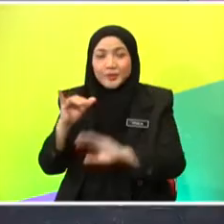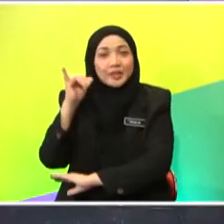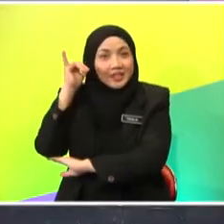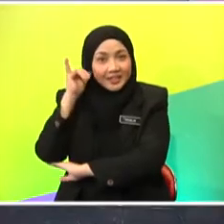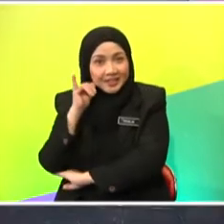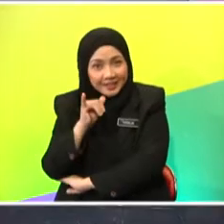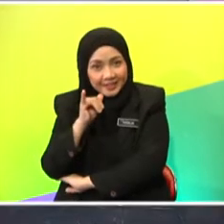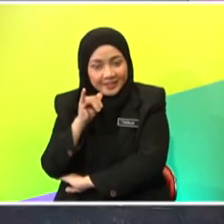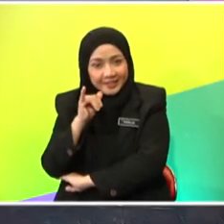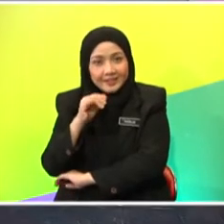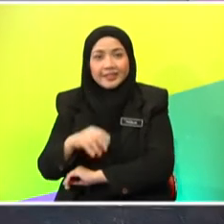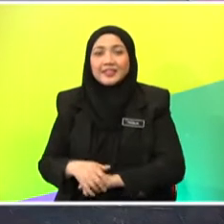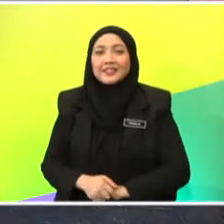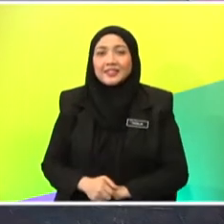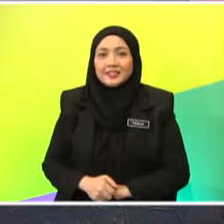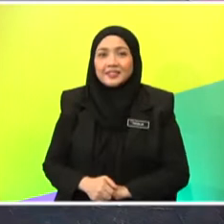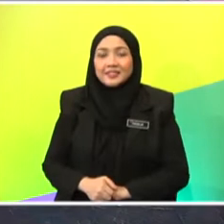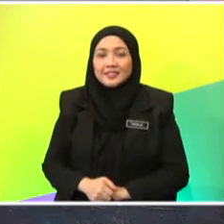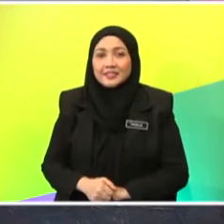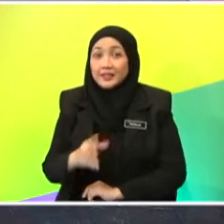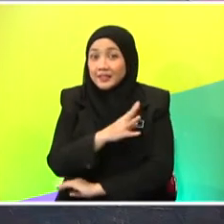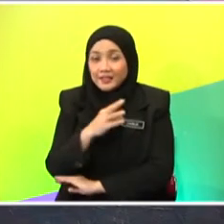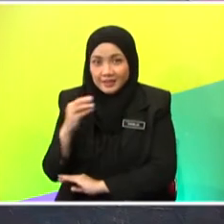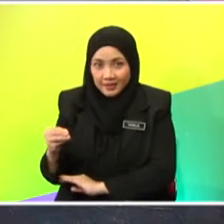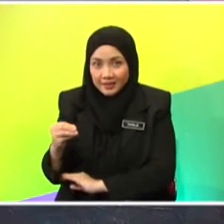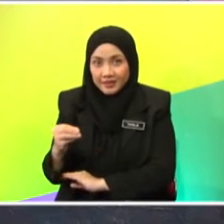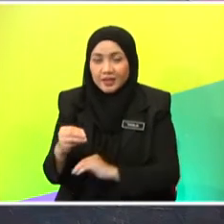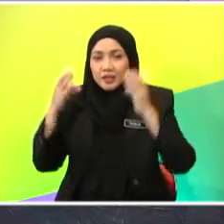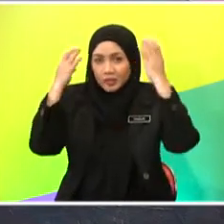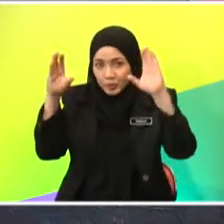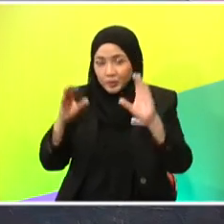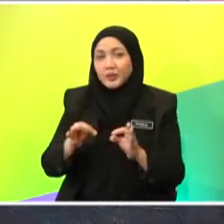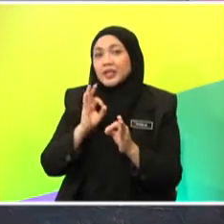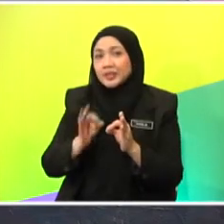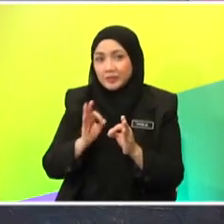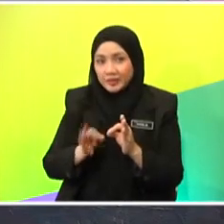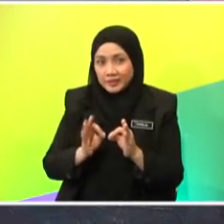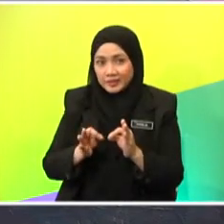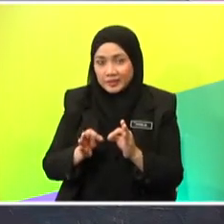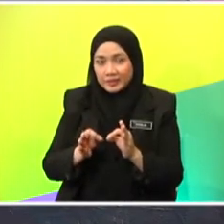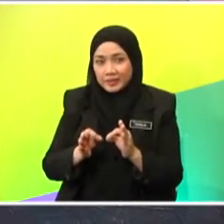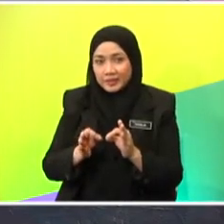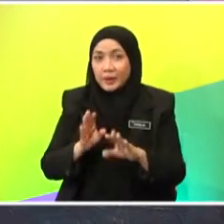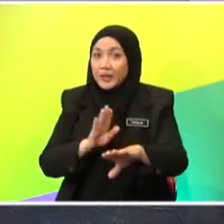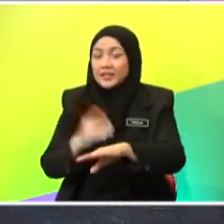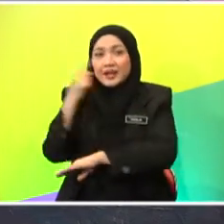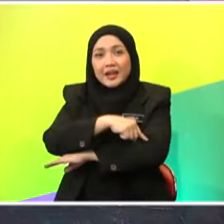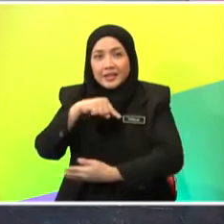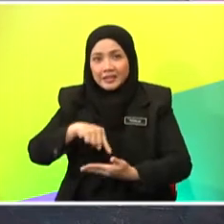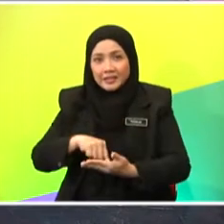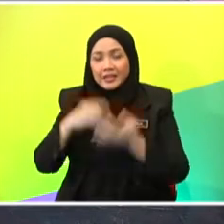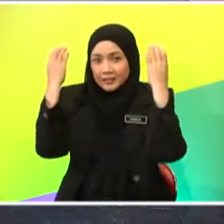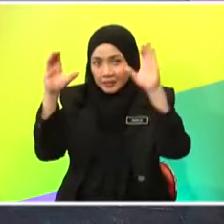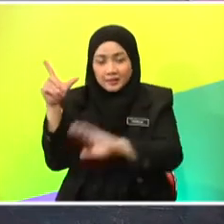ataupun chegou Yani dan bersama dengan kita juga yaitu jurubahasa nol hasilya